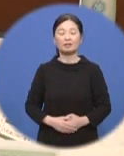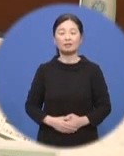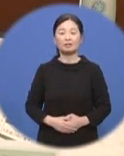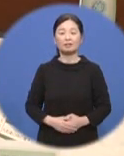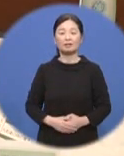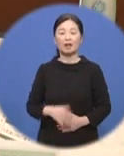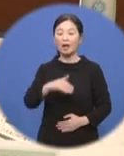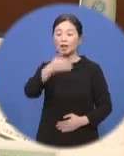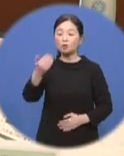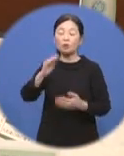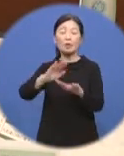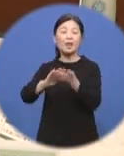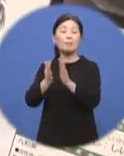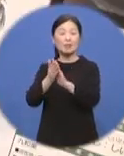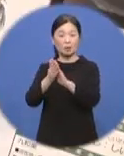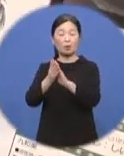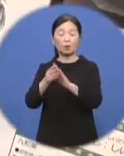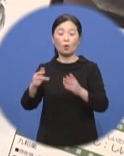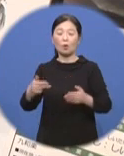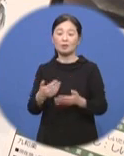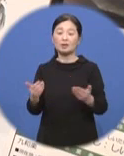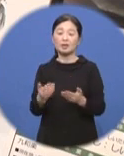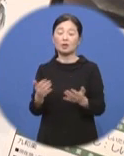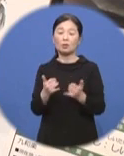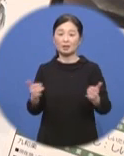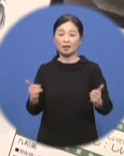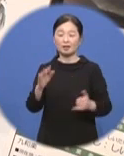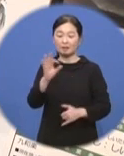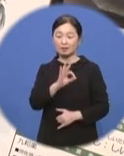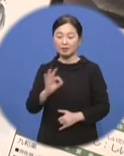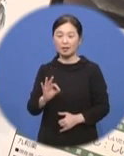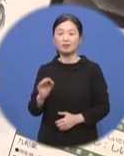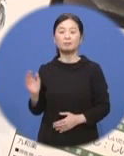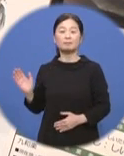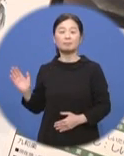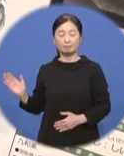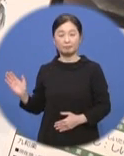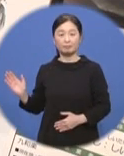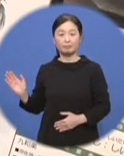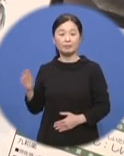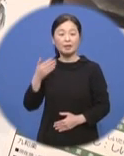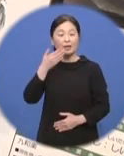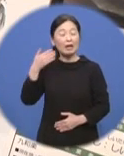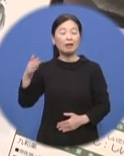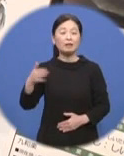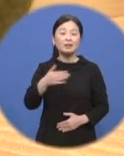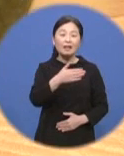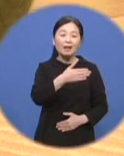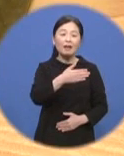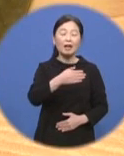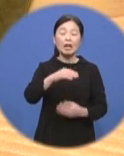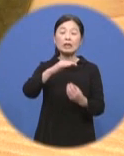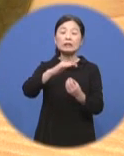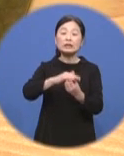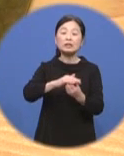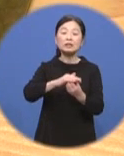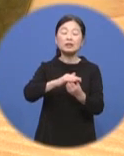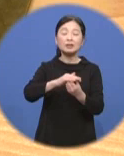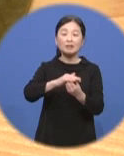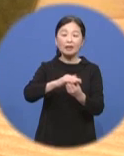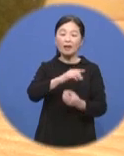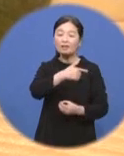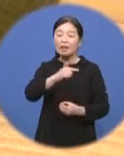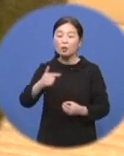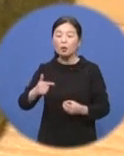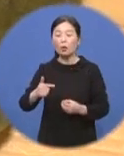久戸山町の桑楽の柿の葉寿司はサバ、サケ、シイタケ、タイの4種類がプレミア和歌山に認定